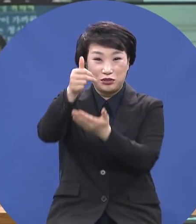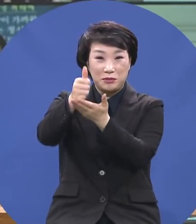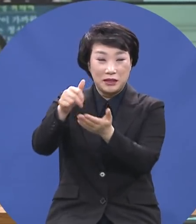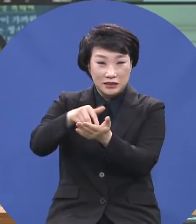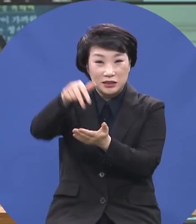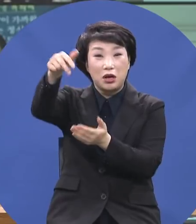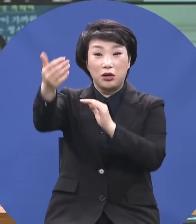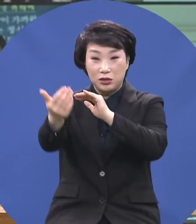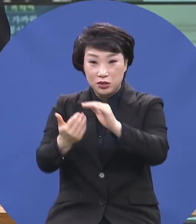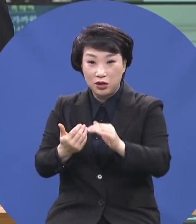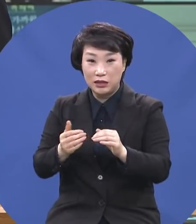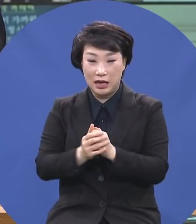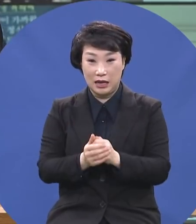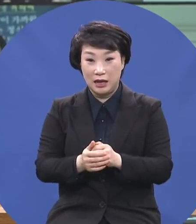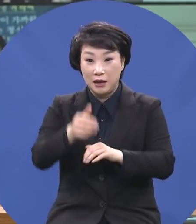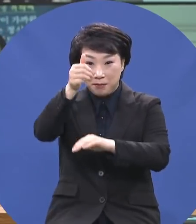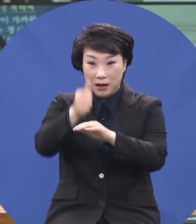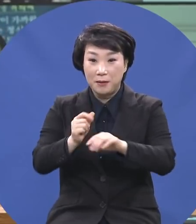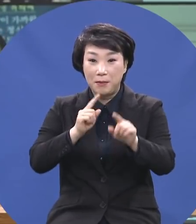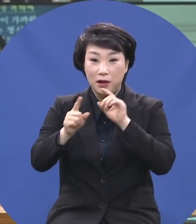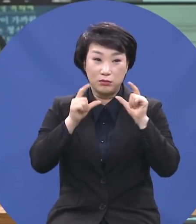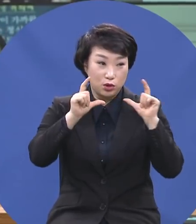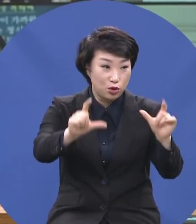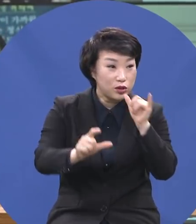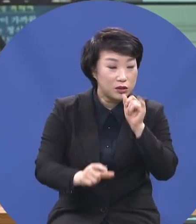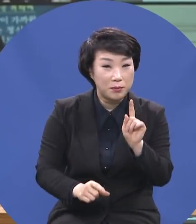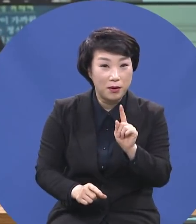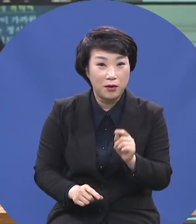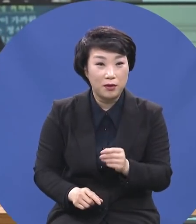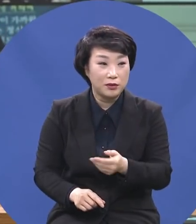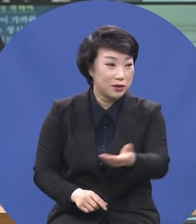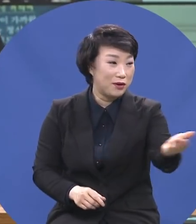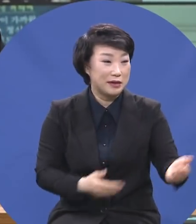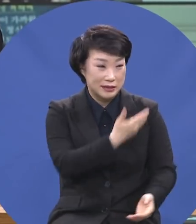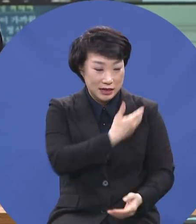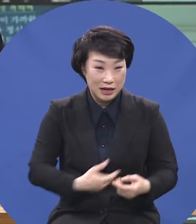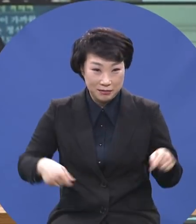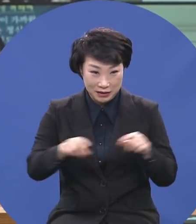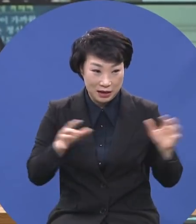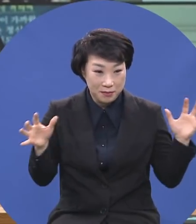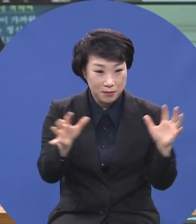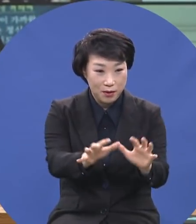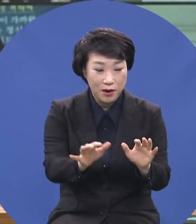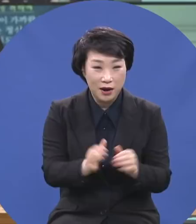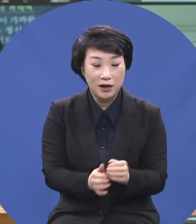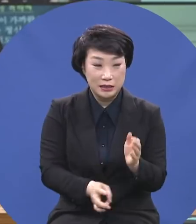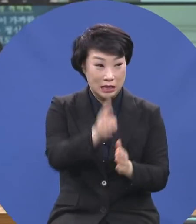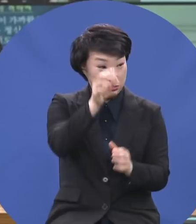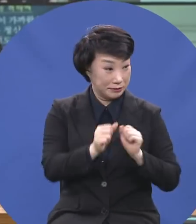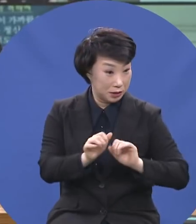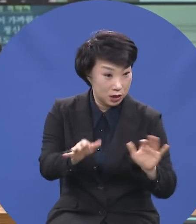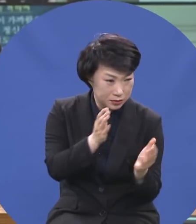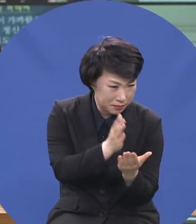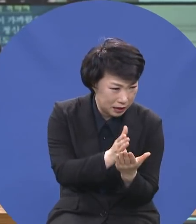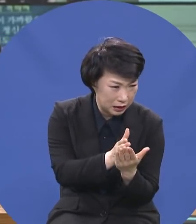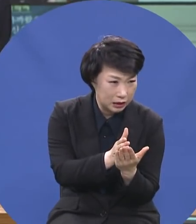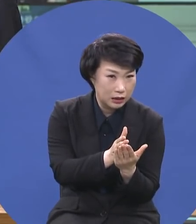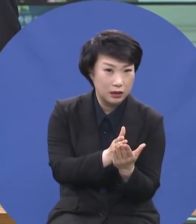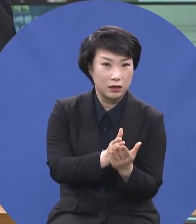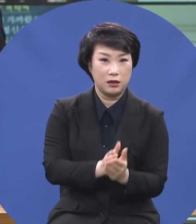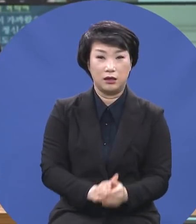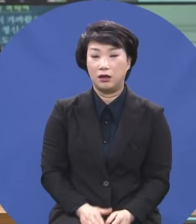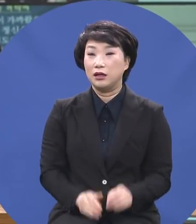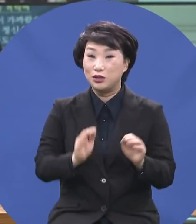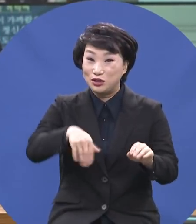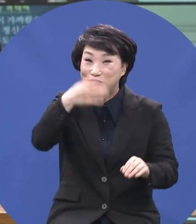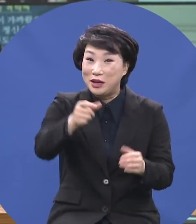승천 직전에 마지막 말씀을 하십니다. 사도같이 모이사 예루살렘을 떠나지 말라.